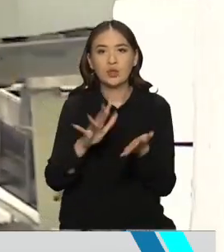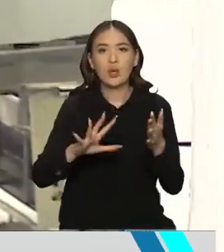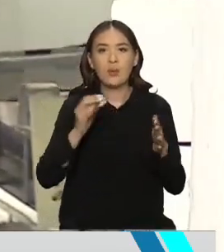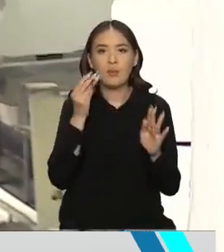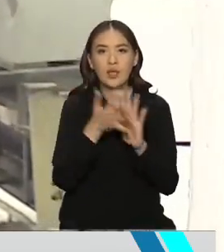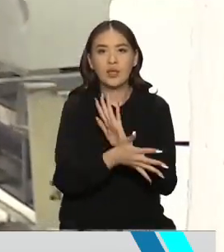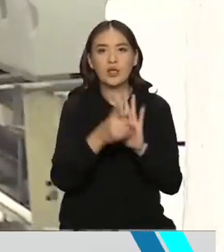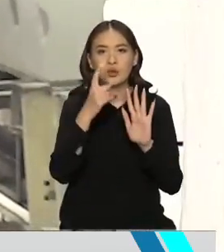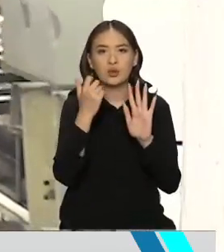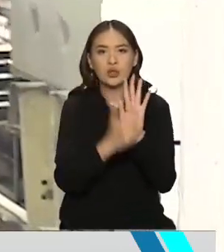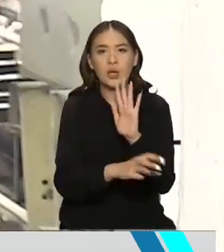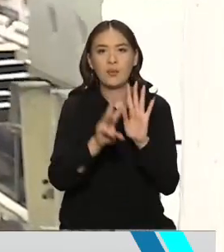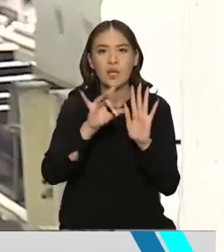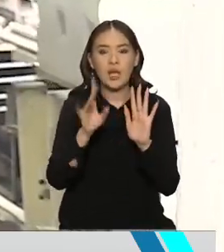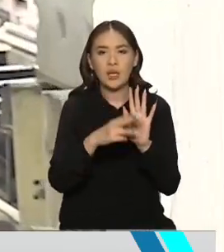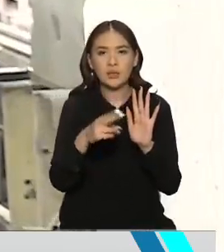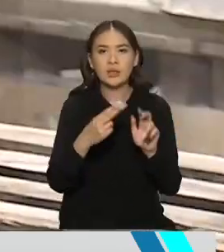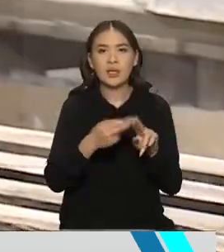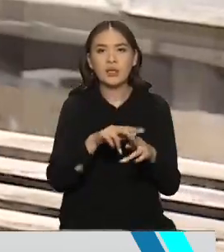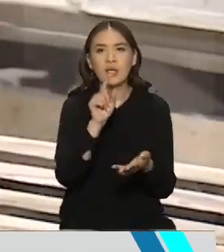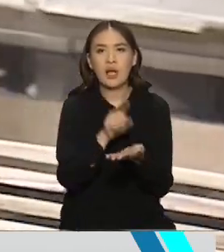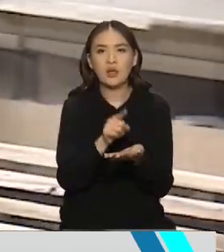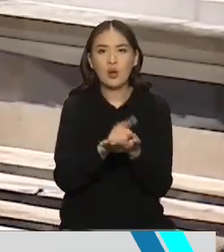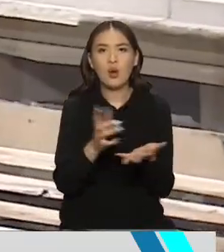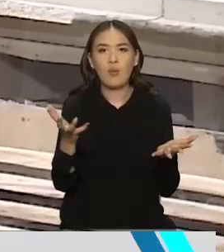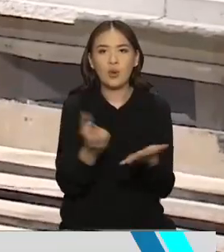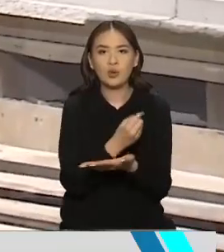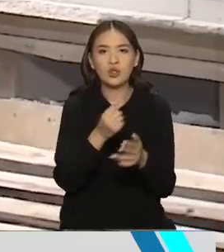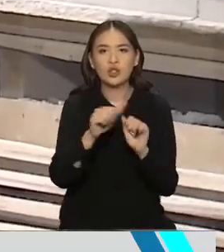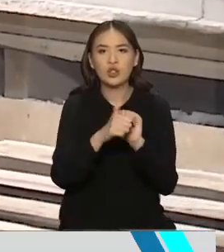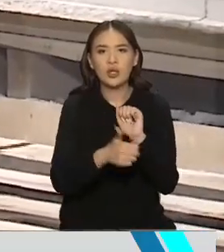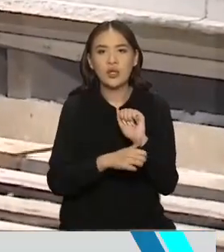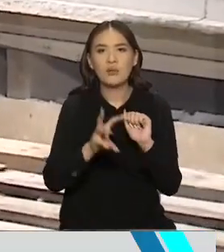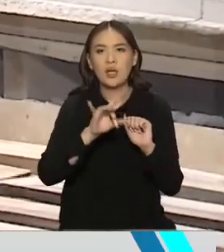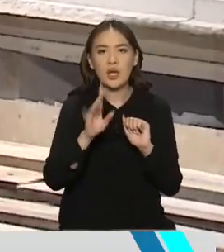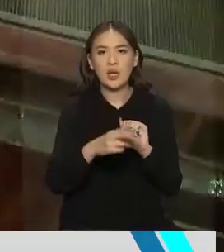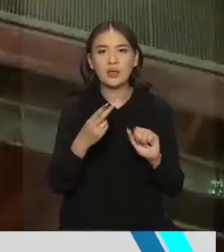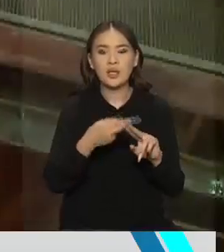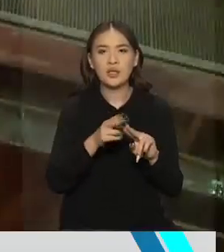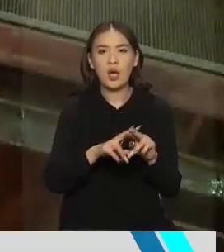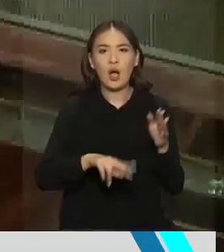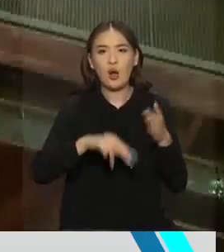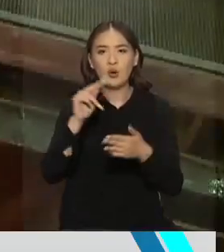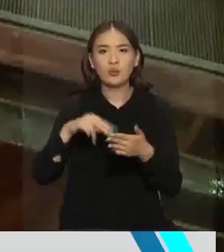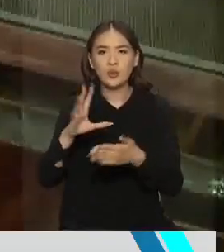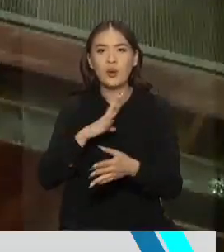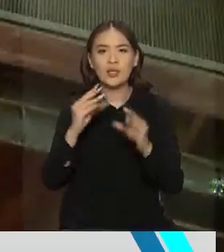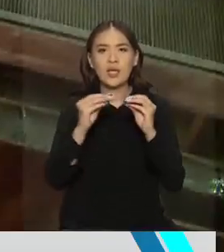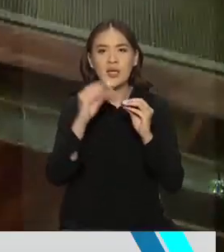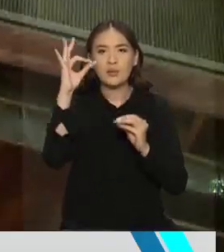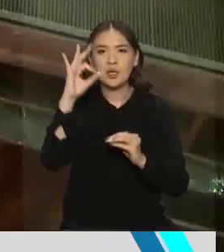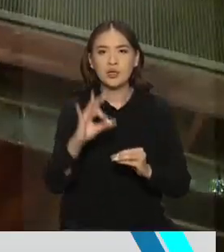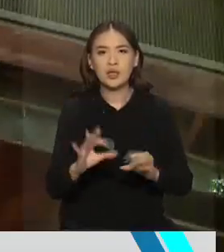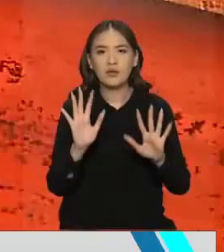160 миллиардов тенге А вот налогов получили только на сумму 16 миллиардов то есть окупилась только 10 процентов